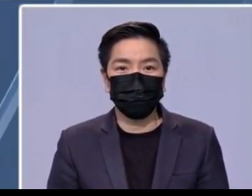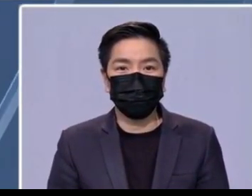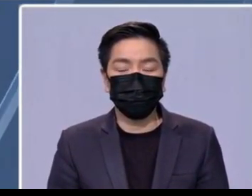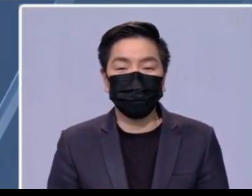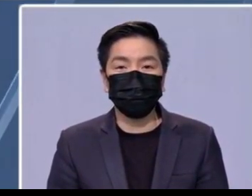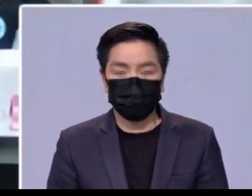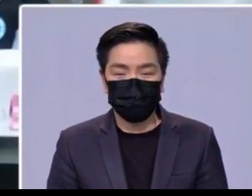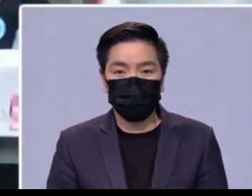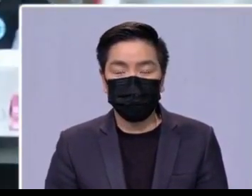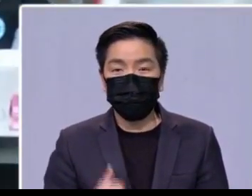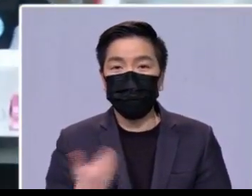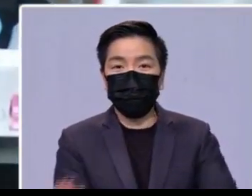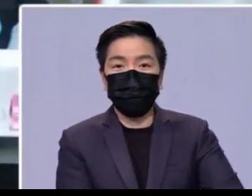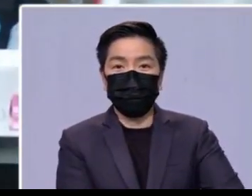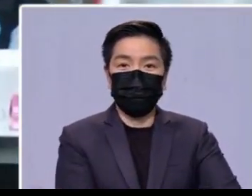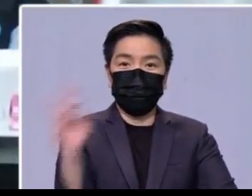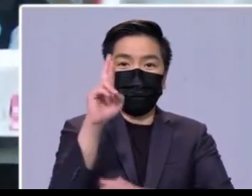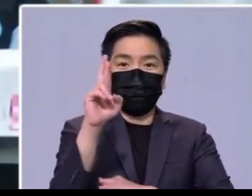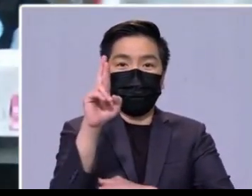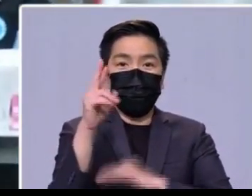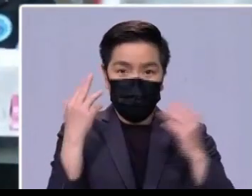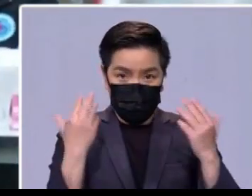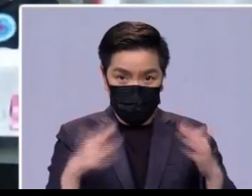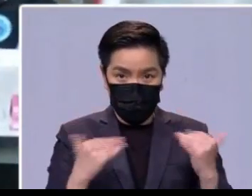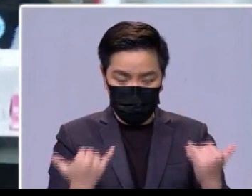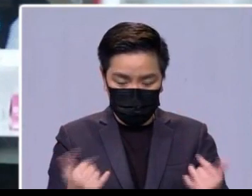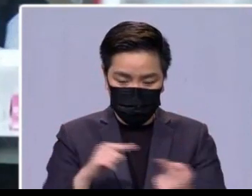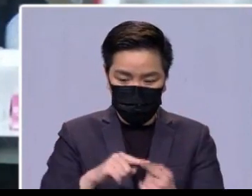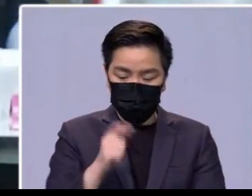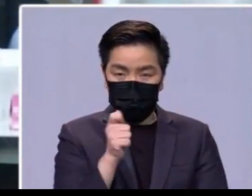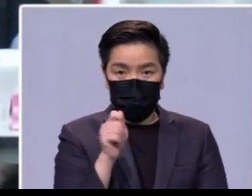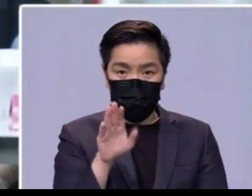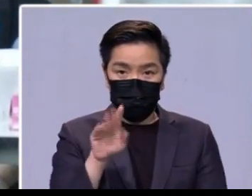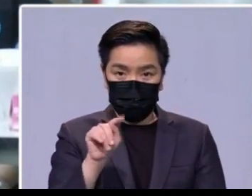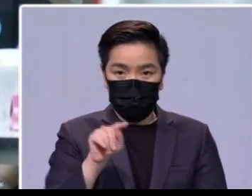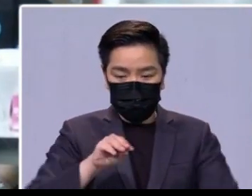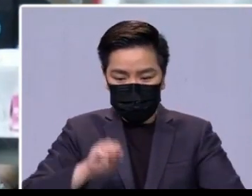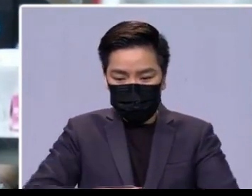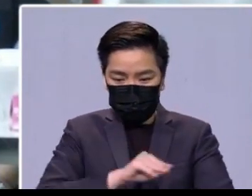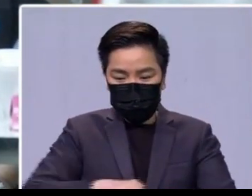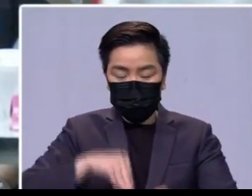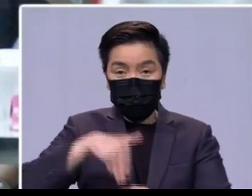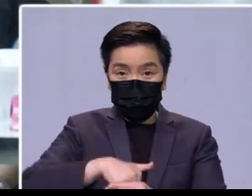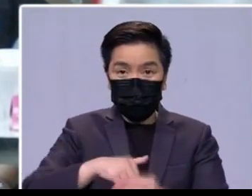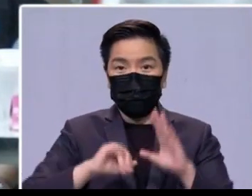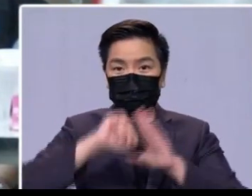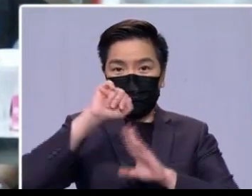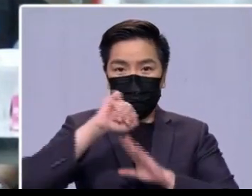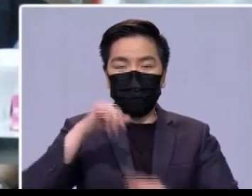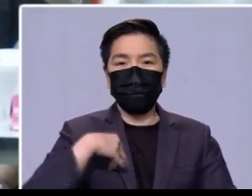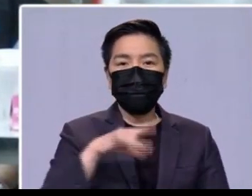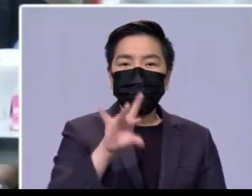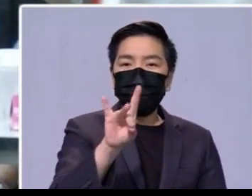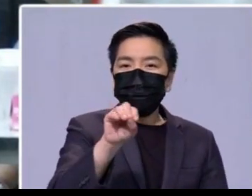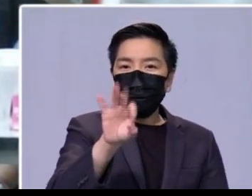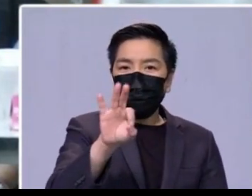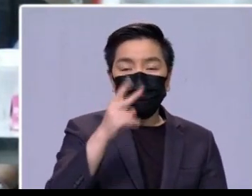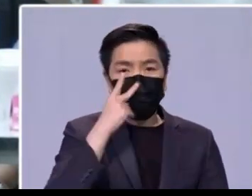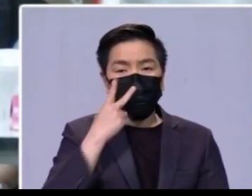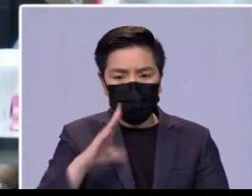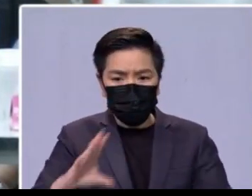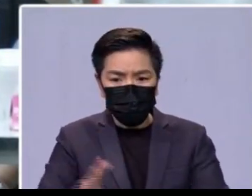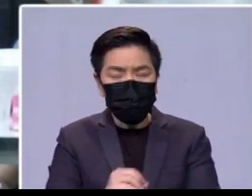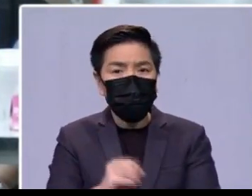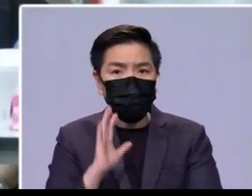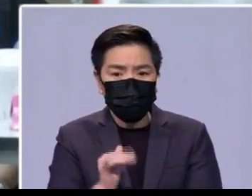ครับผ่านมาครึ่งวันนะครับสำหรับการเลือกตั้งอบต.ที่เชียงใหม่นะครับทั้ง89แห่งนะครับภาพรวมนั้นก็ถือว่าคึกคักพอส